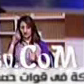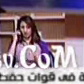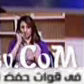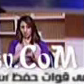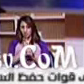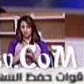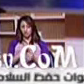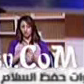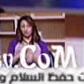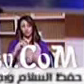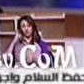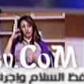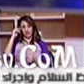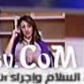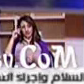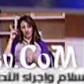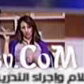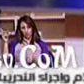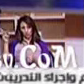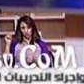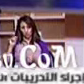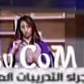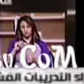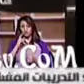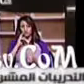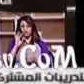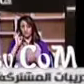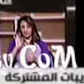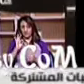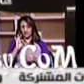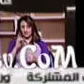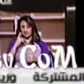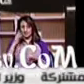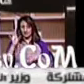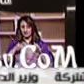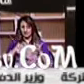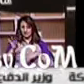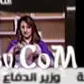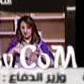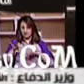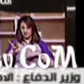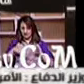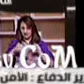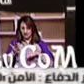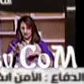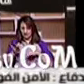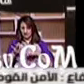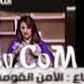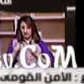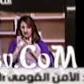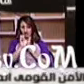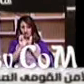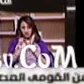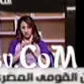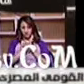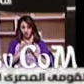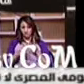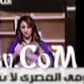اسرائيل اللي حضرتك استدلت بيه الذي يملك النظام السياسي تغيير النظام السياسي او اسقاط النظام